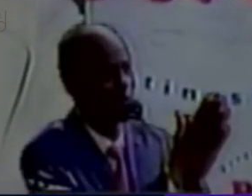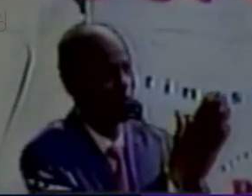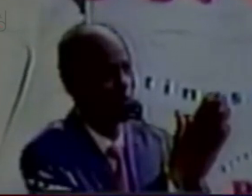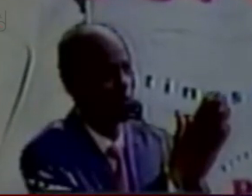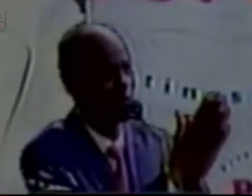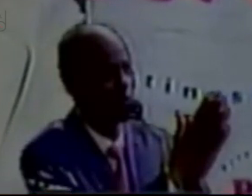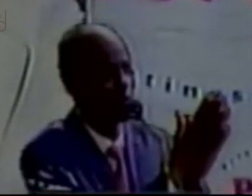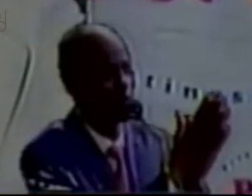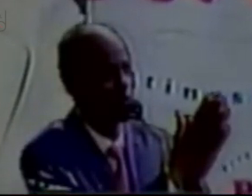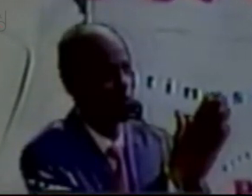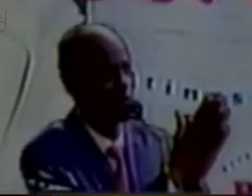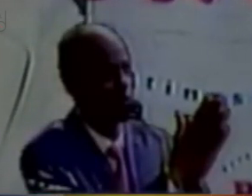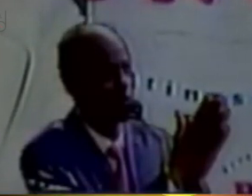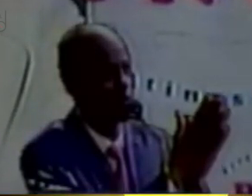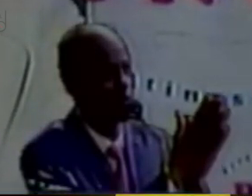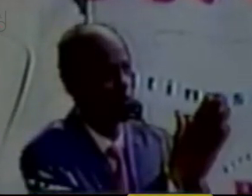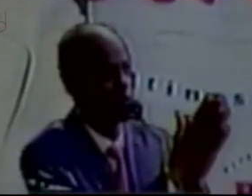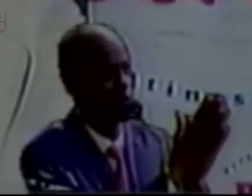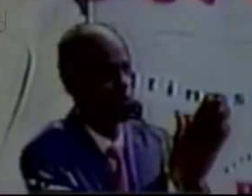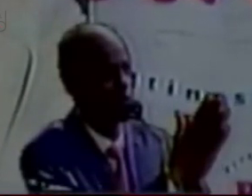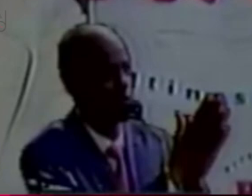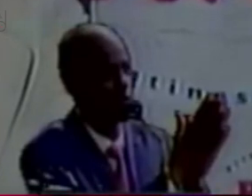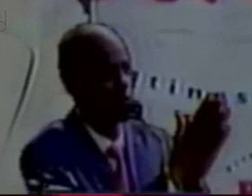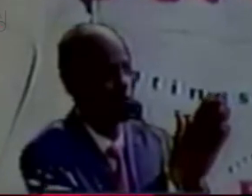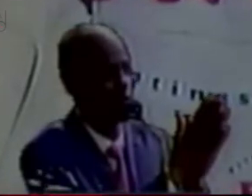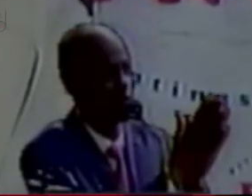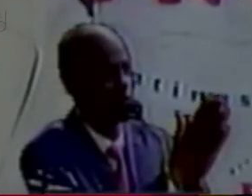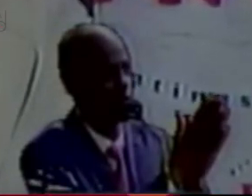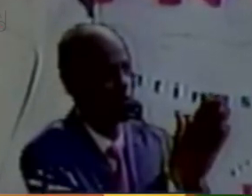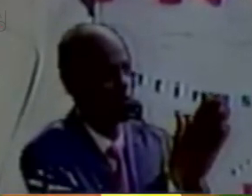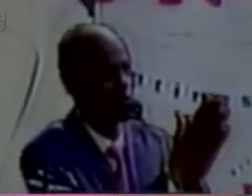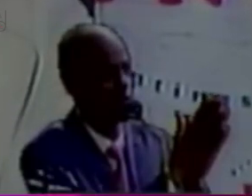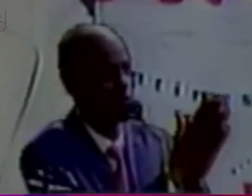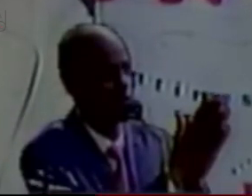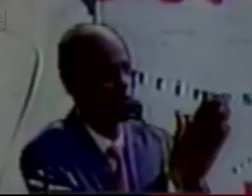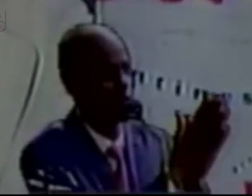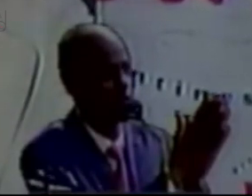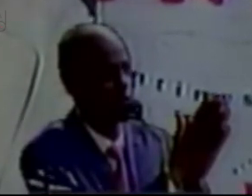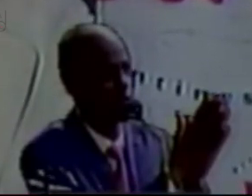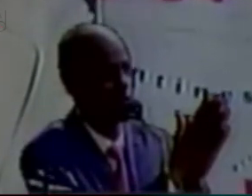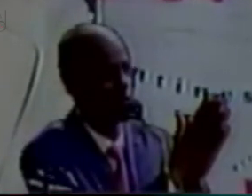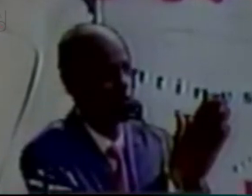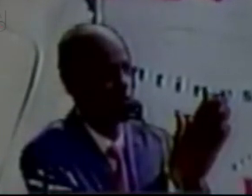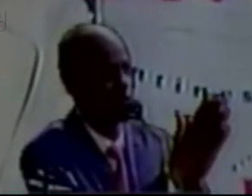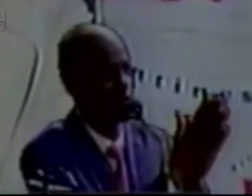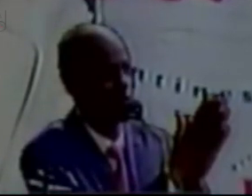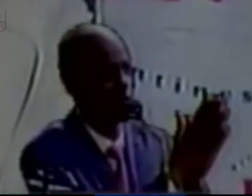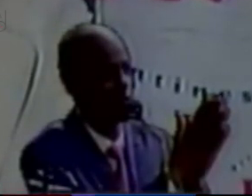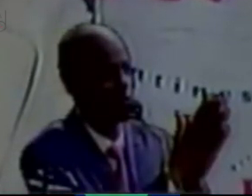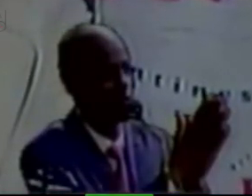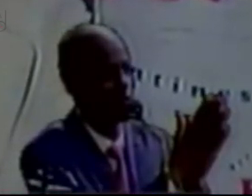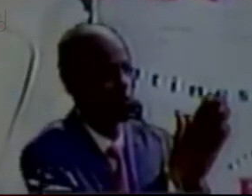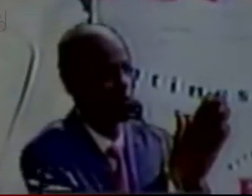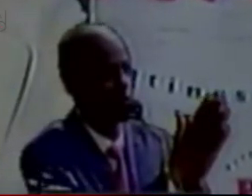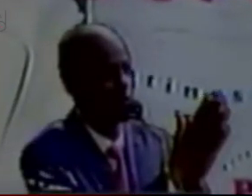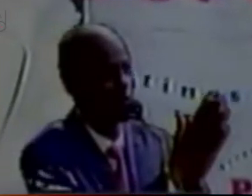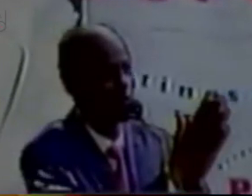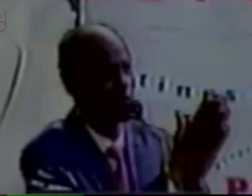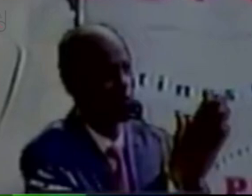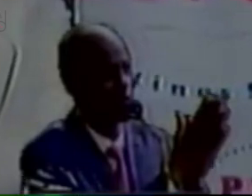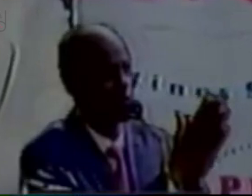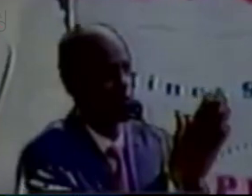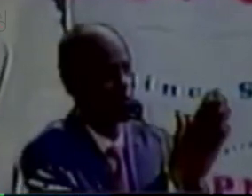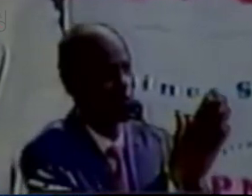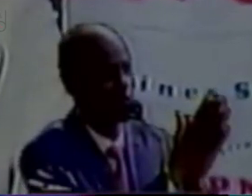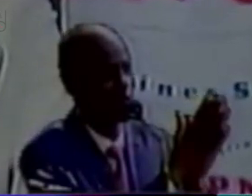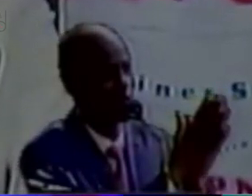plusieurs démarches et pour capable permettre ça arriver. Première démarche, nous faisons écrit manuel employé